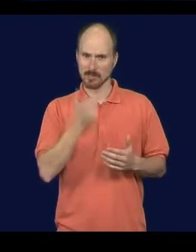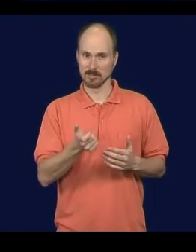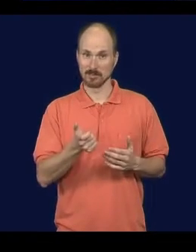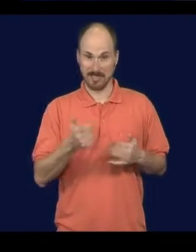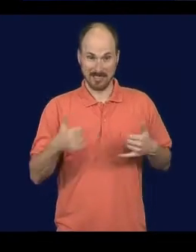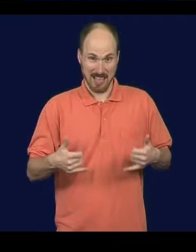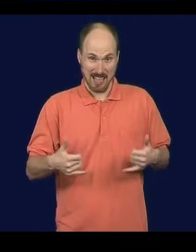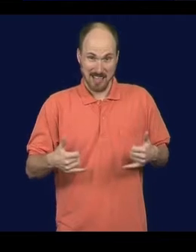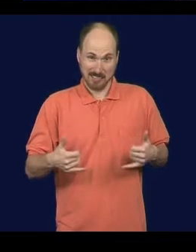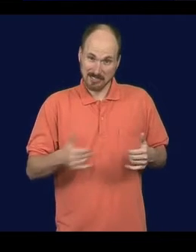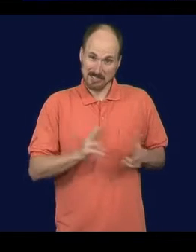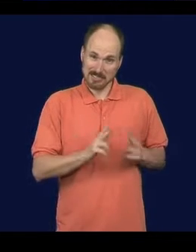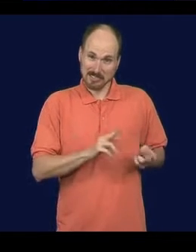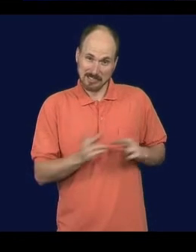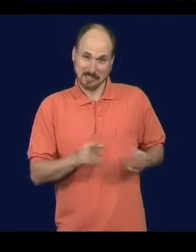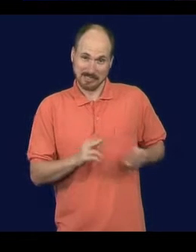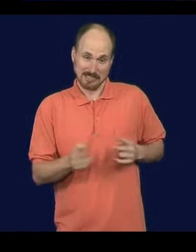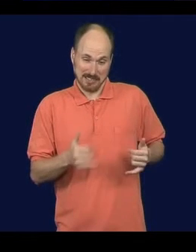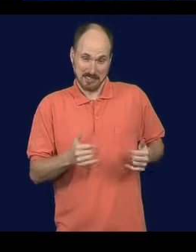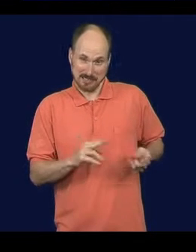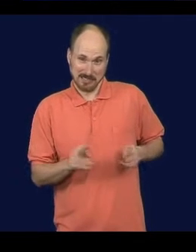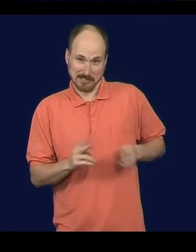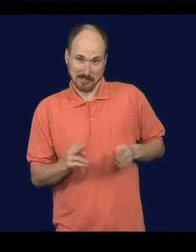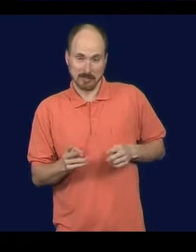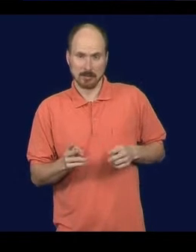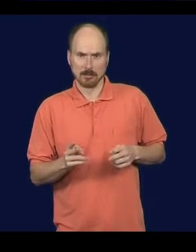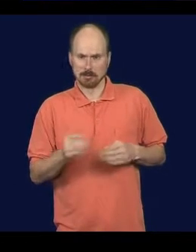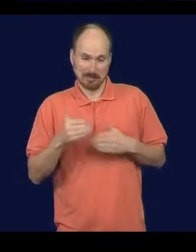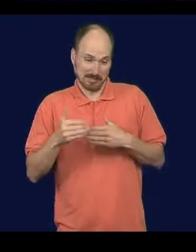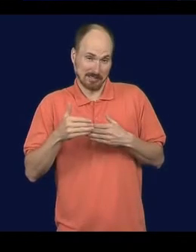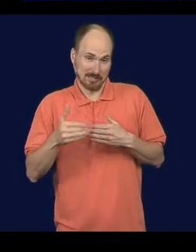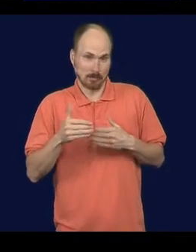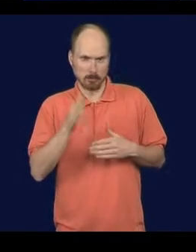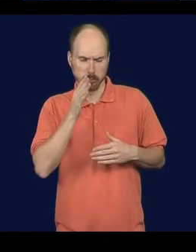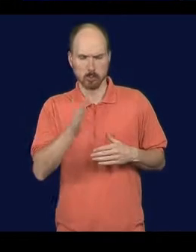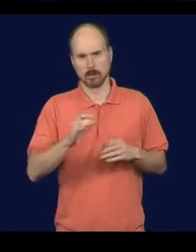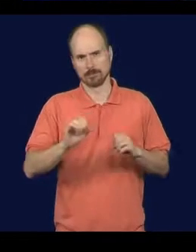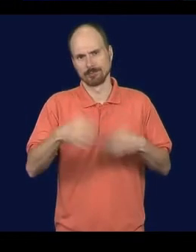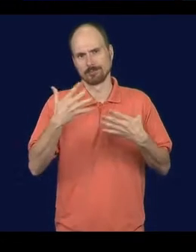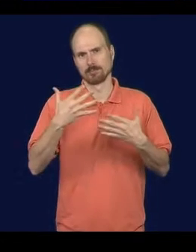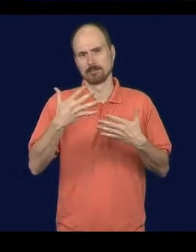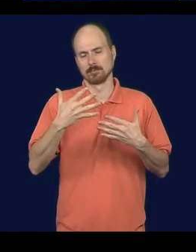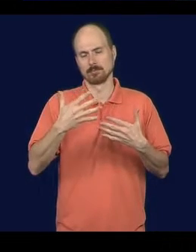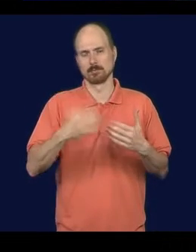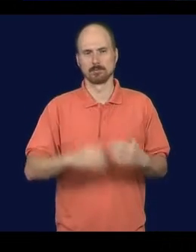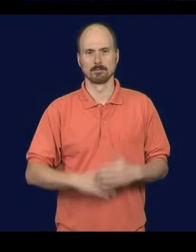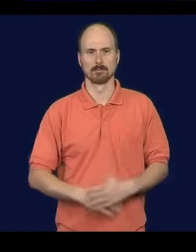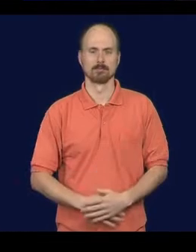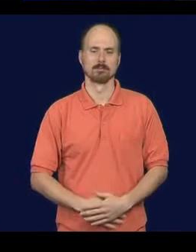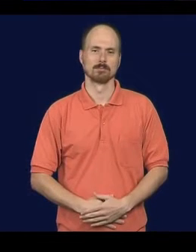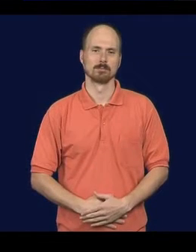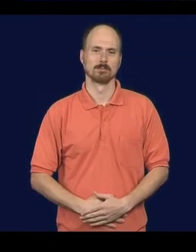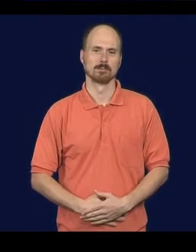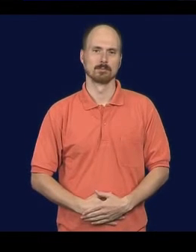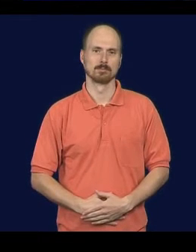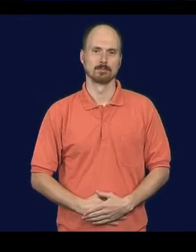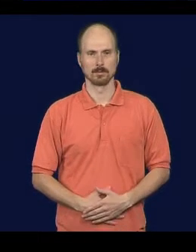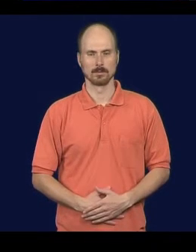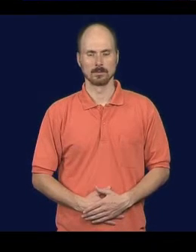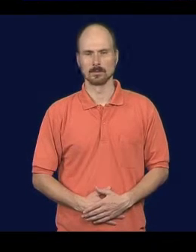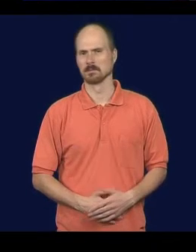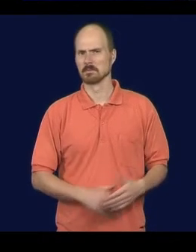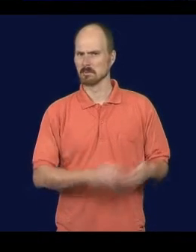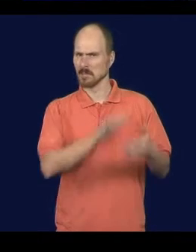ten senzor to snímá, asi ten Kinect to snímá, tak 30krát za sekundu a náš nový senzor to bude